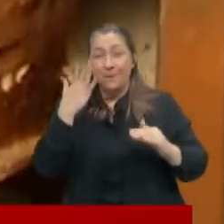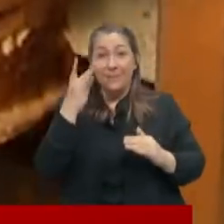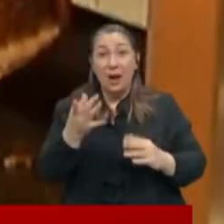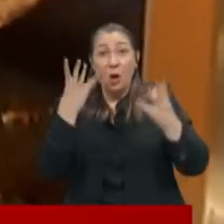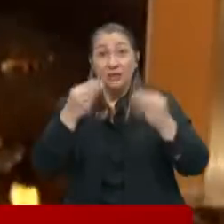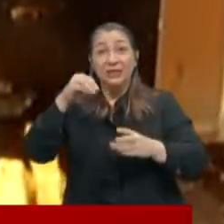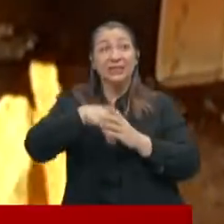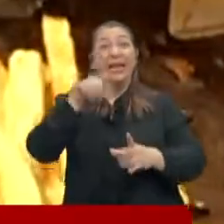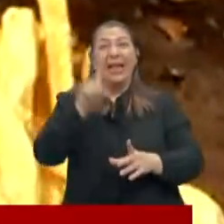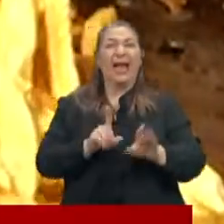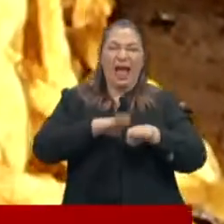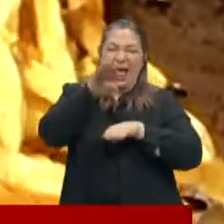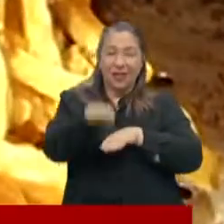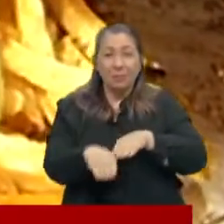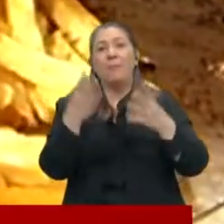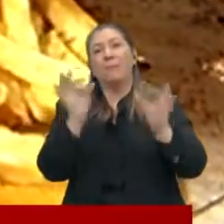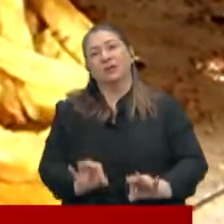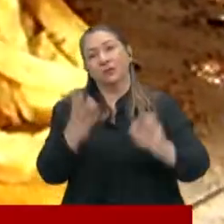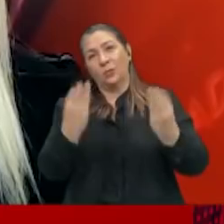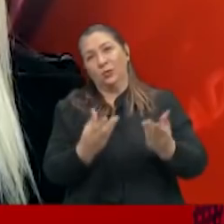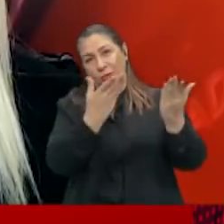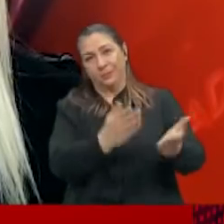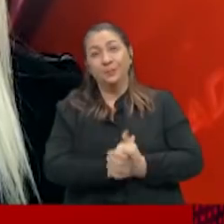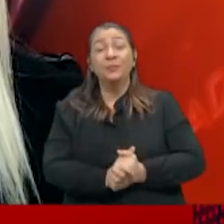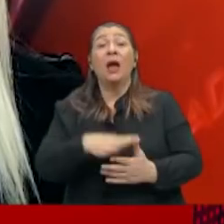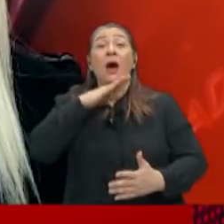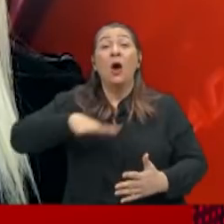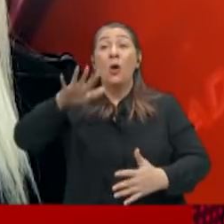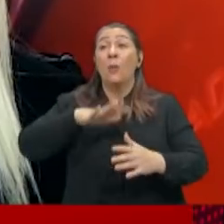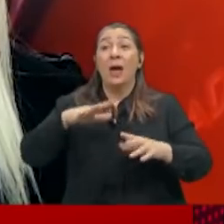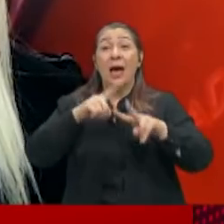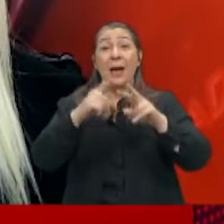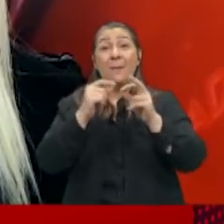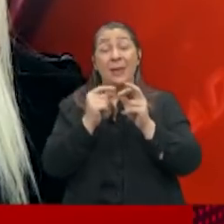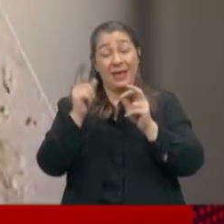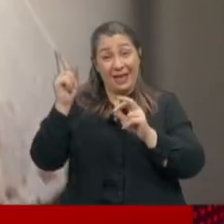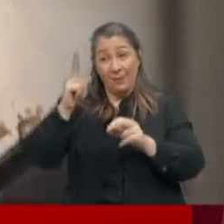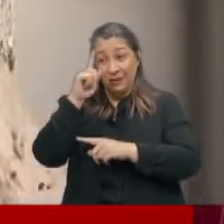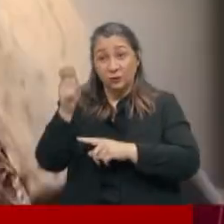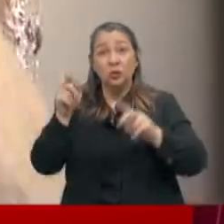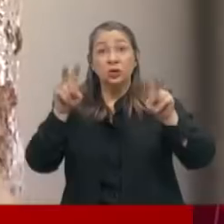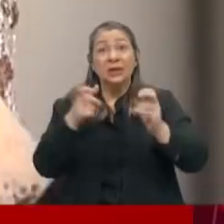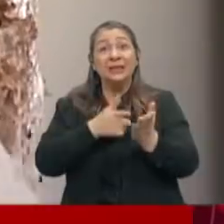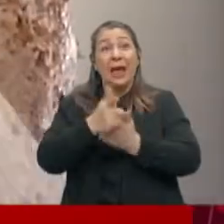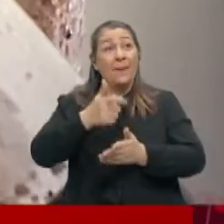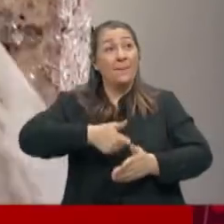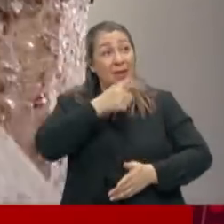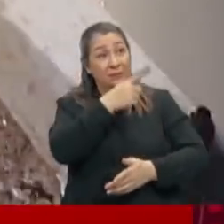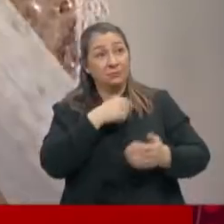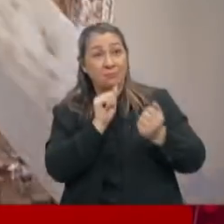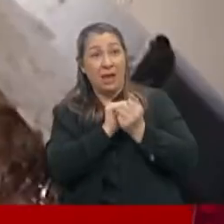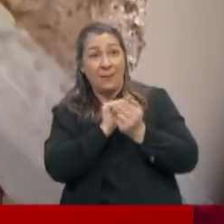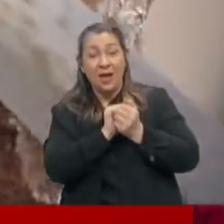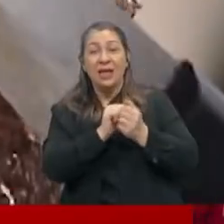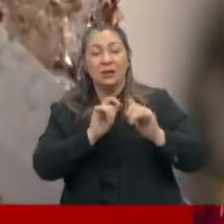için gereken ilk adım böylece atılmış oldu. Şimdi Avrupa Birliği'ne başvuru konusunda Tarım Bakanlığımızla